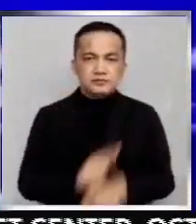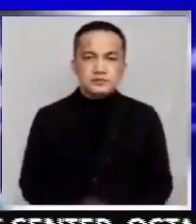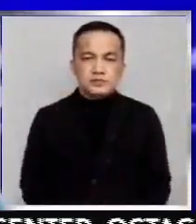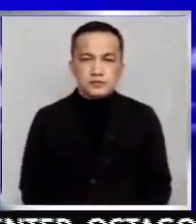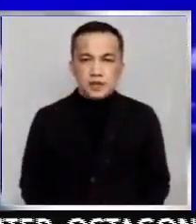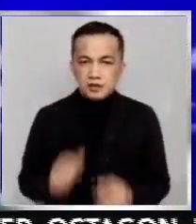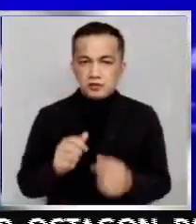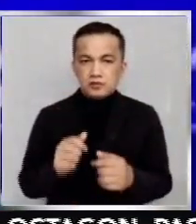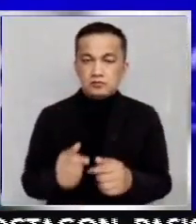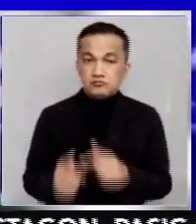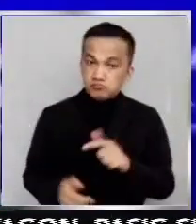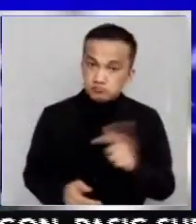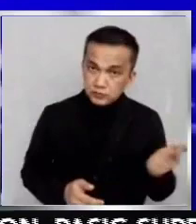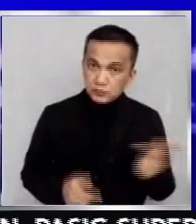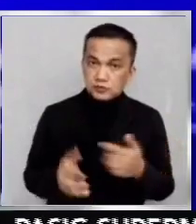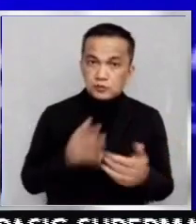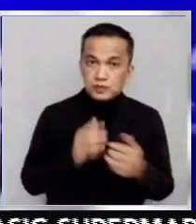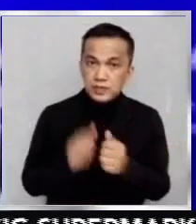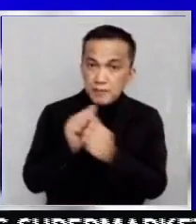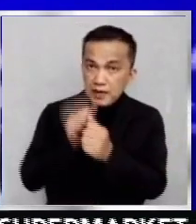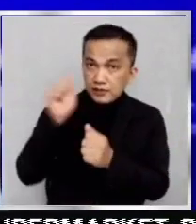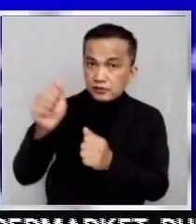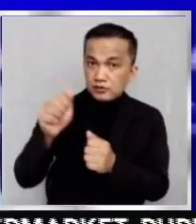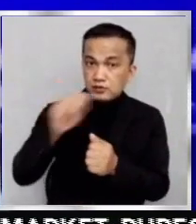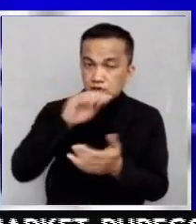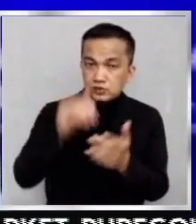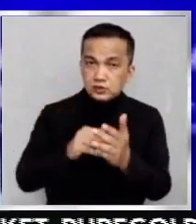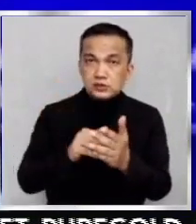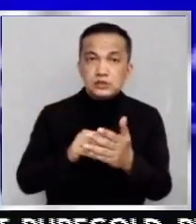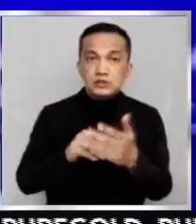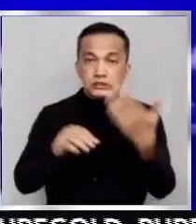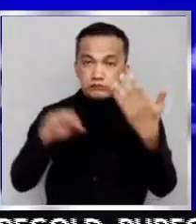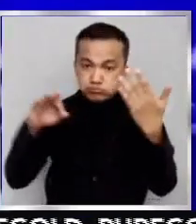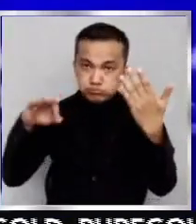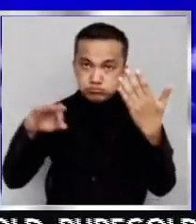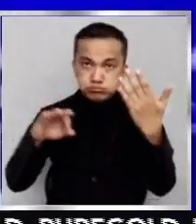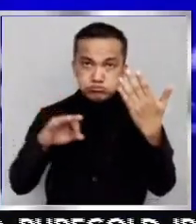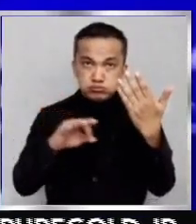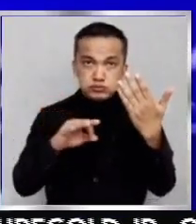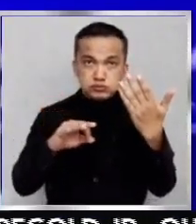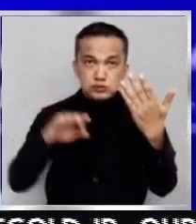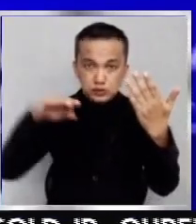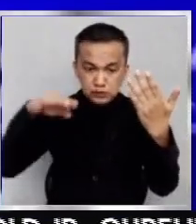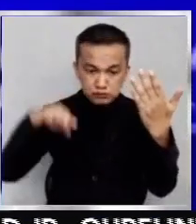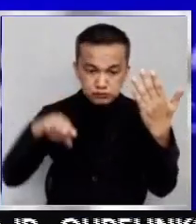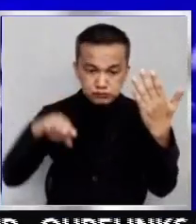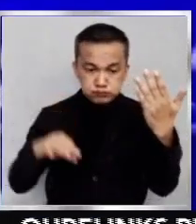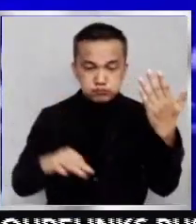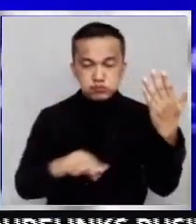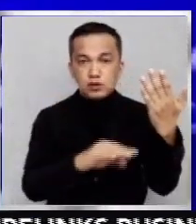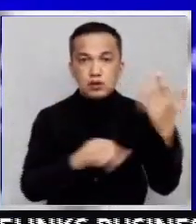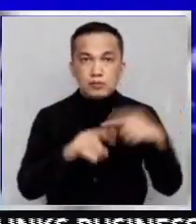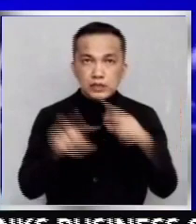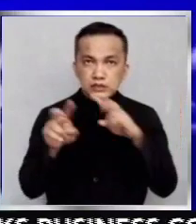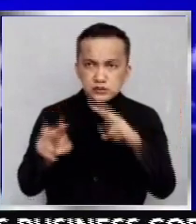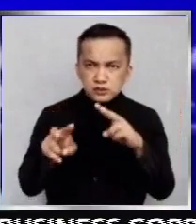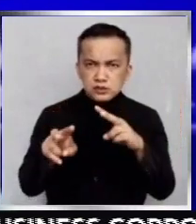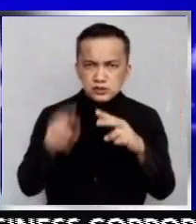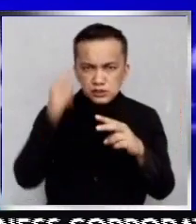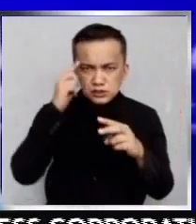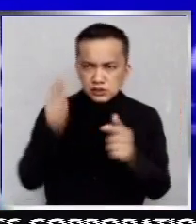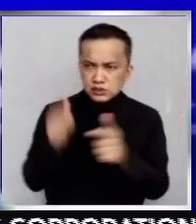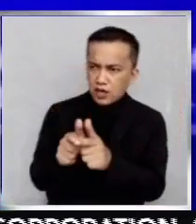yung sentro, ito pong nakikita natin, yung estimate movement ng sentro ng bagyo. No? Pero kung i-consider natin yung lawak nito, umabot na